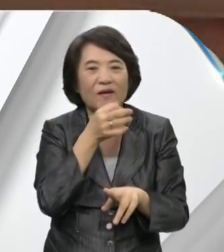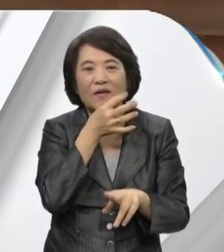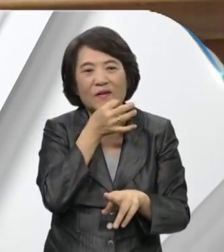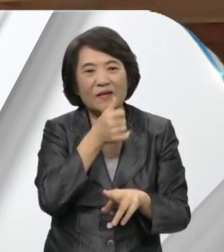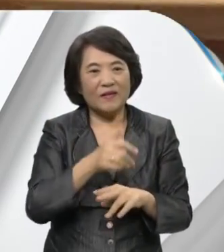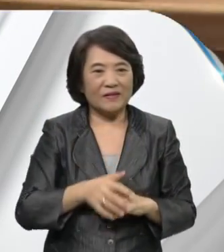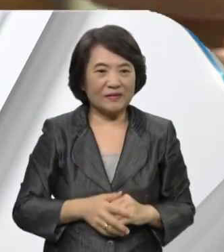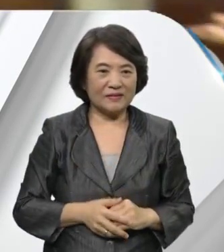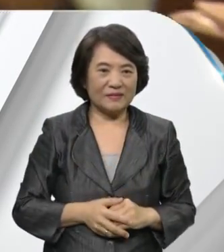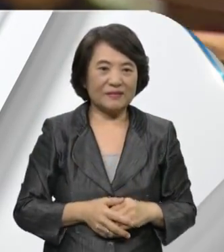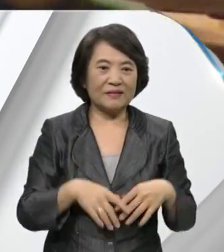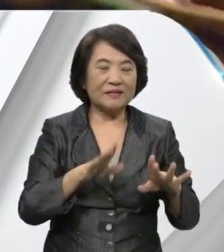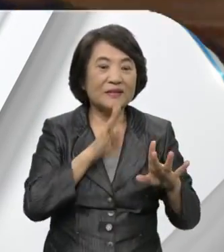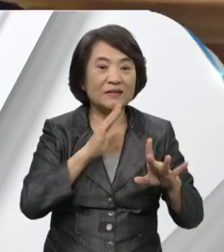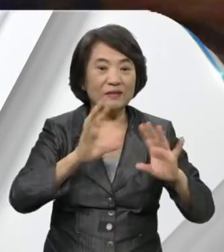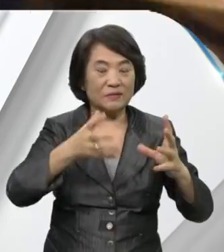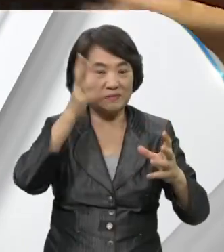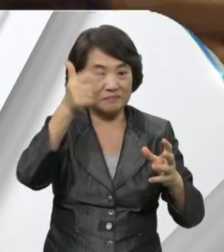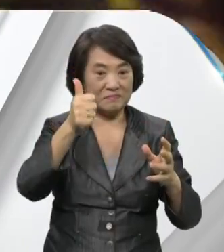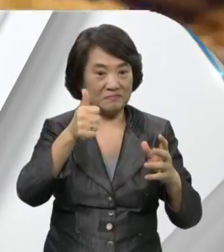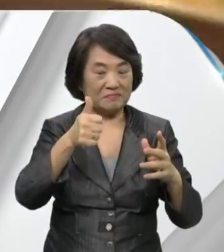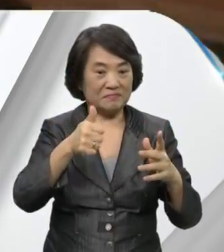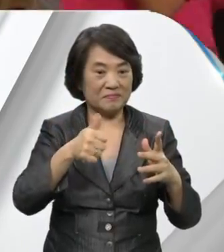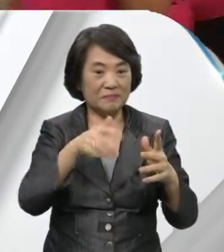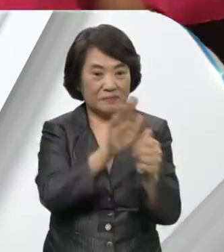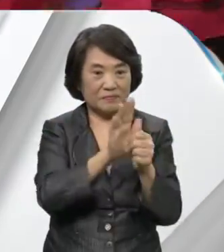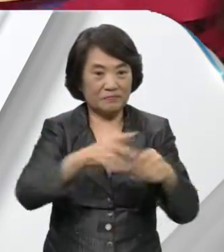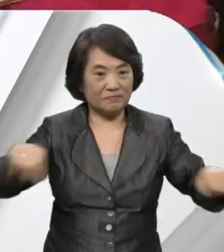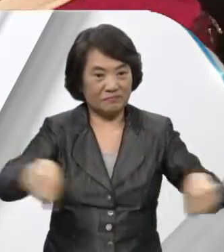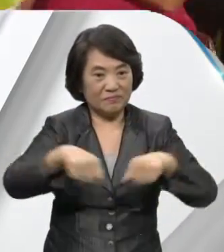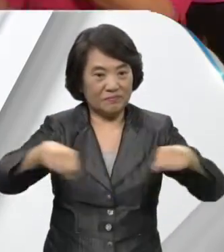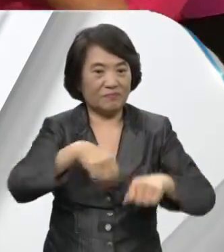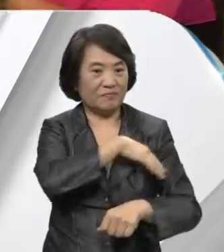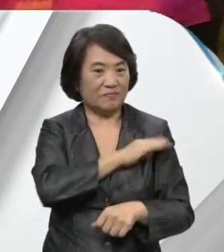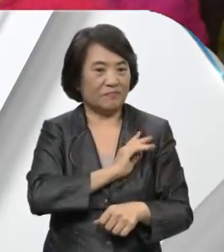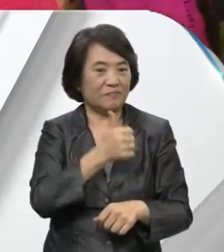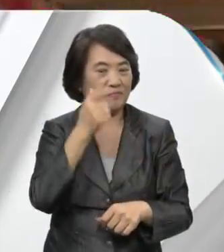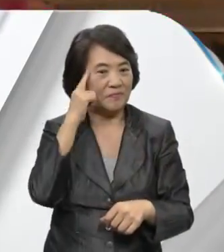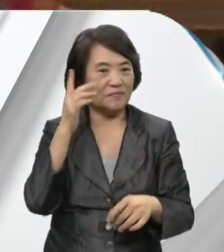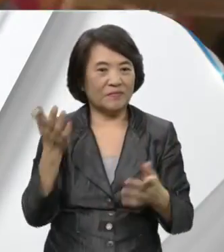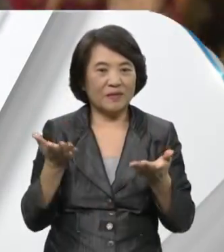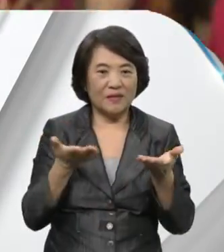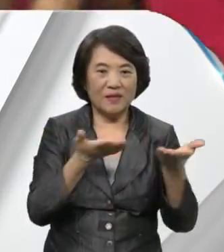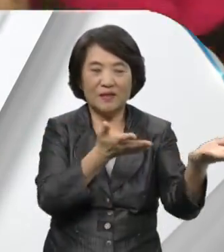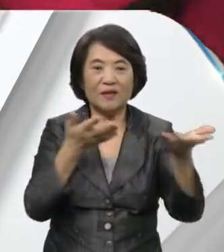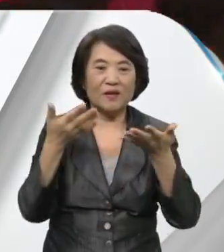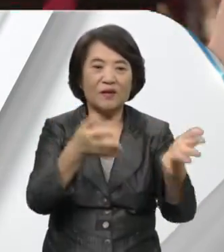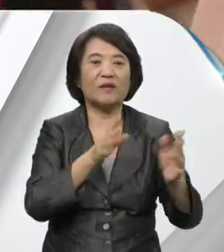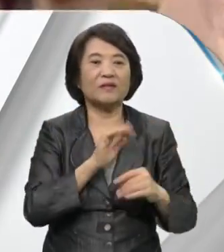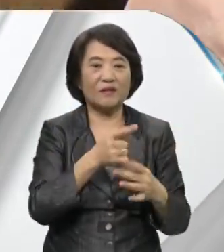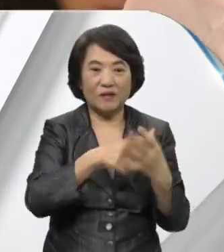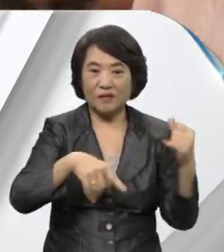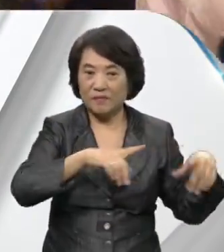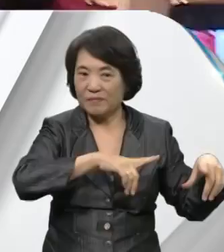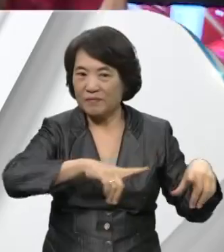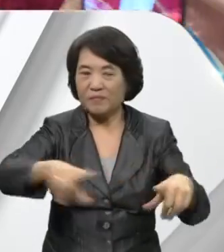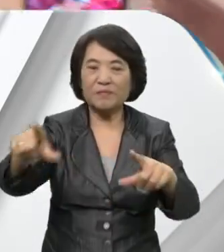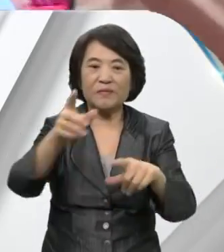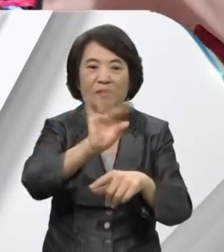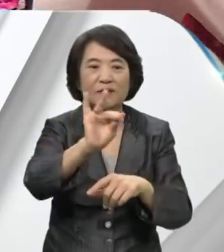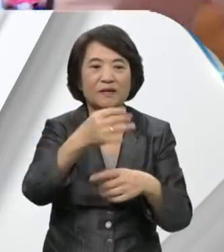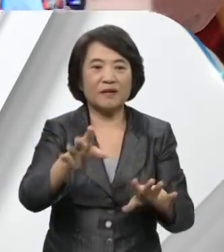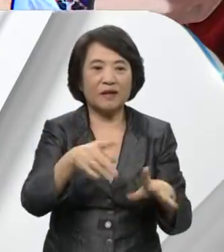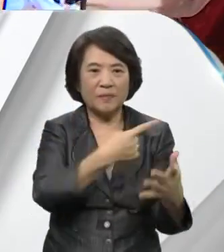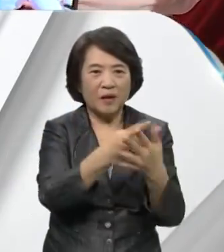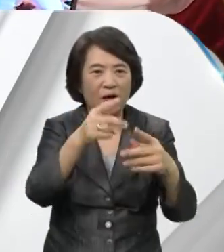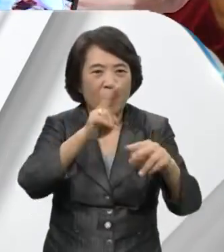掌声欢迎邱伯龙师傅。 国宴主厨邱伯龙率领团队出菜的客家师傅宴开业一百场子。现场